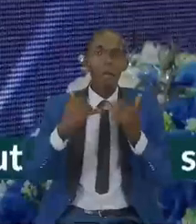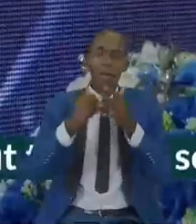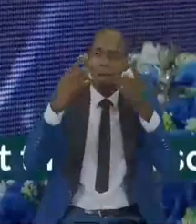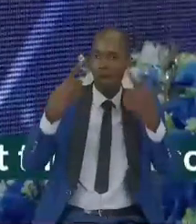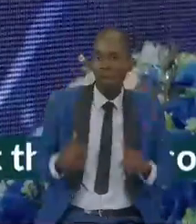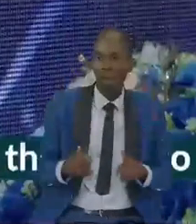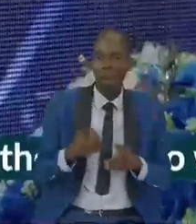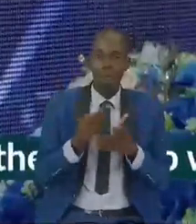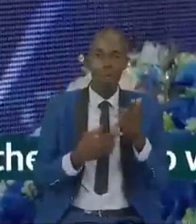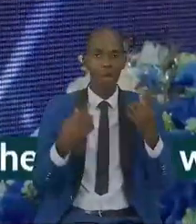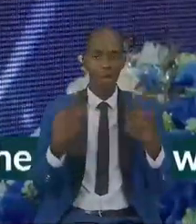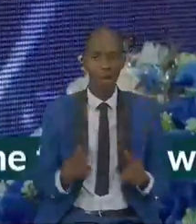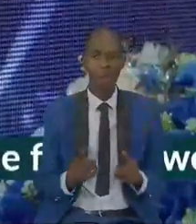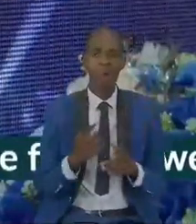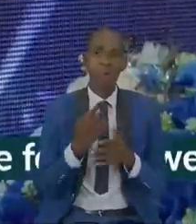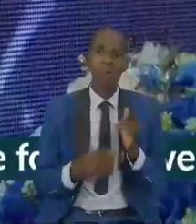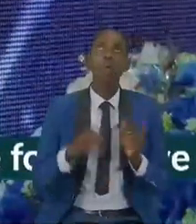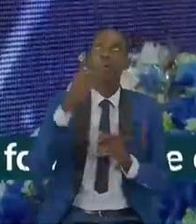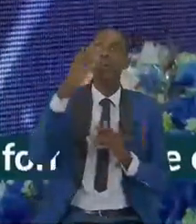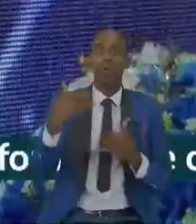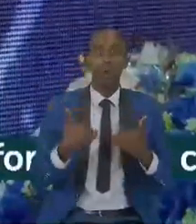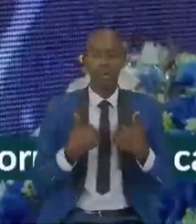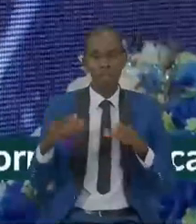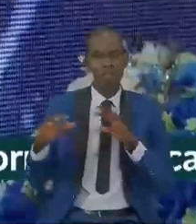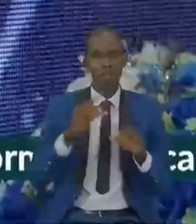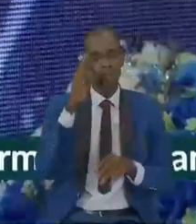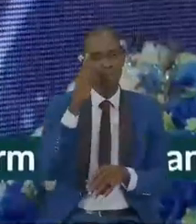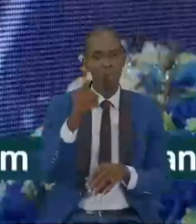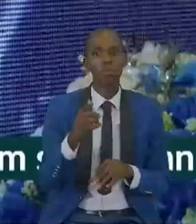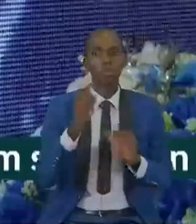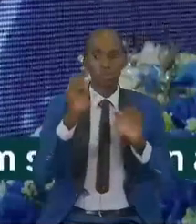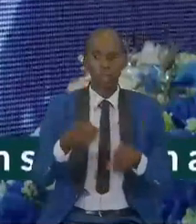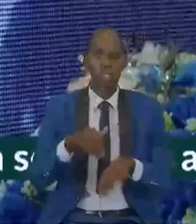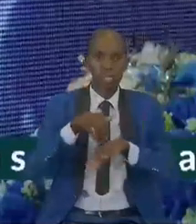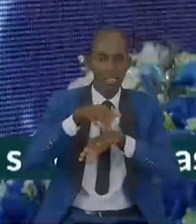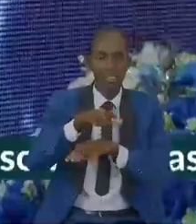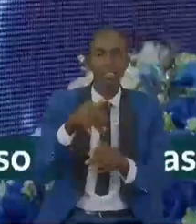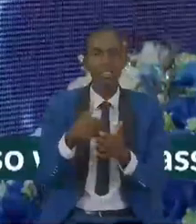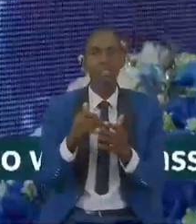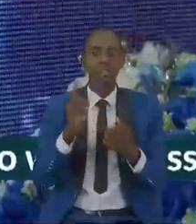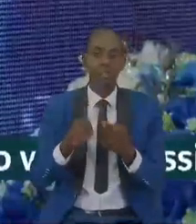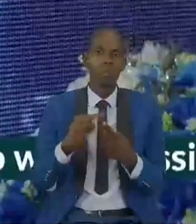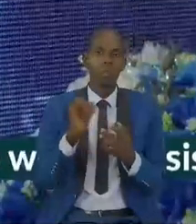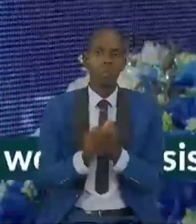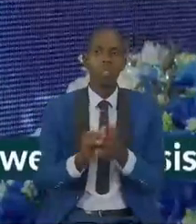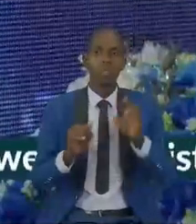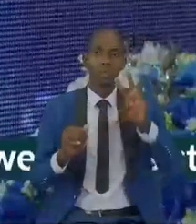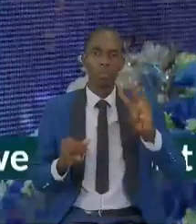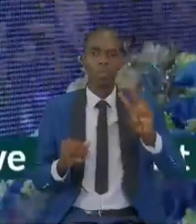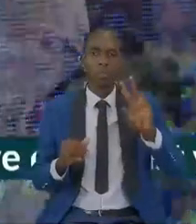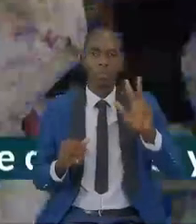L'homme de Dieu viendra prier pour nous. La prière de miracle